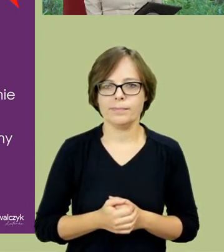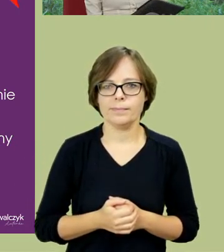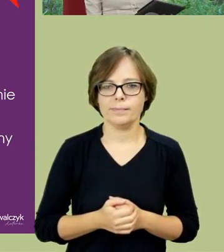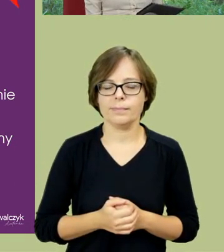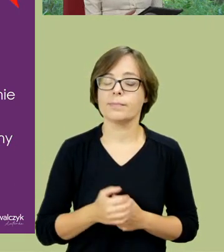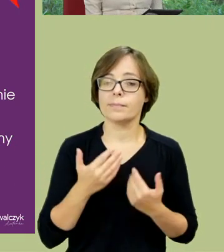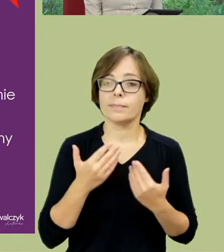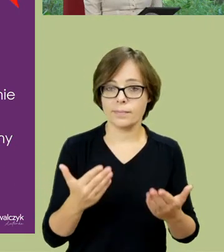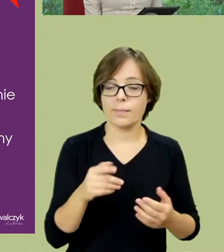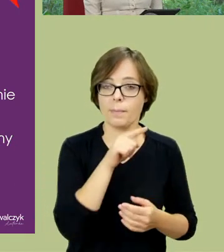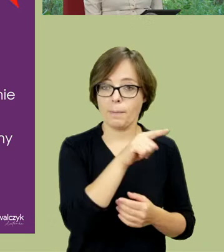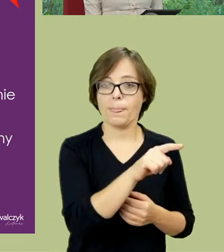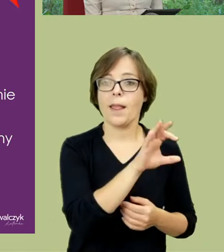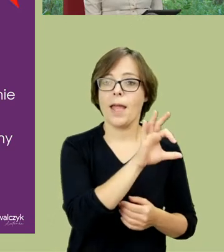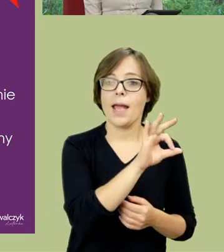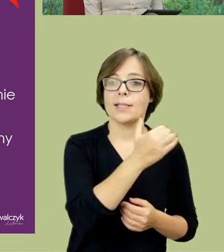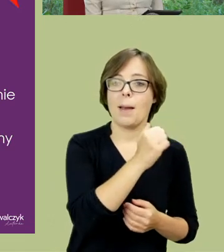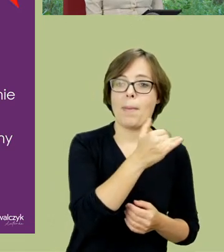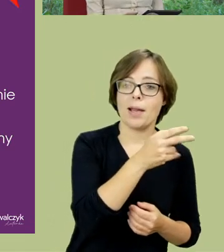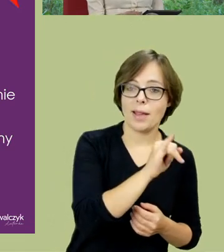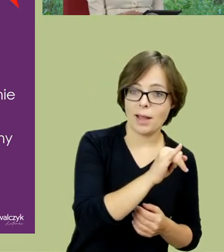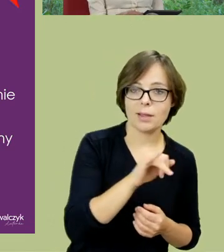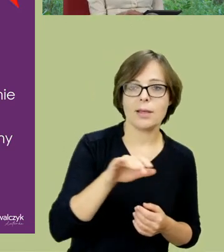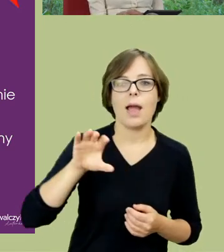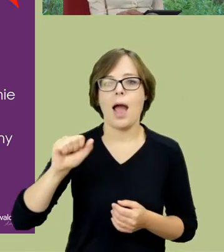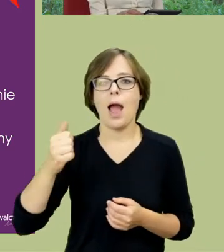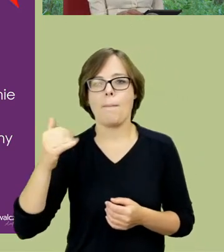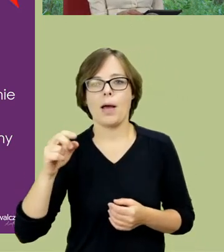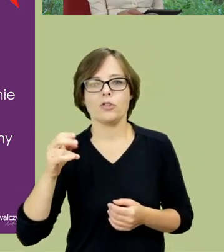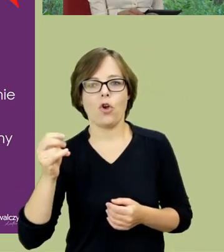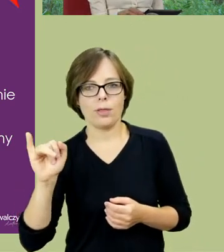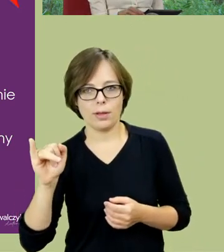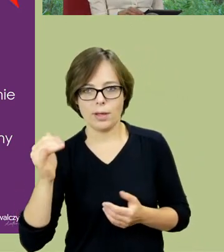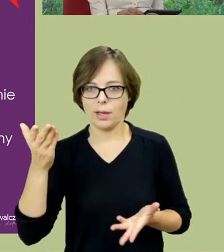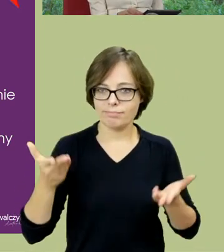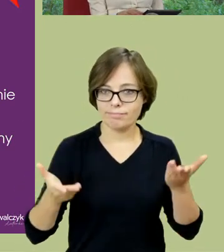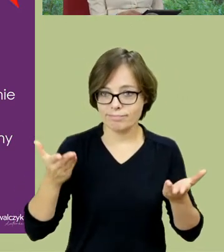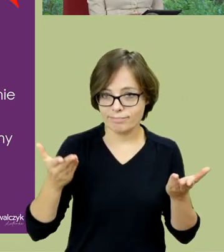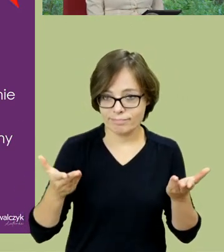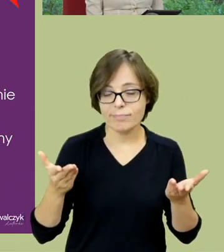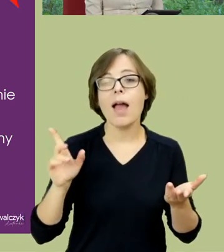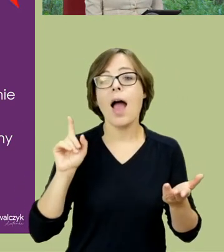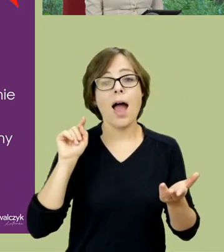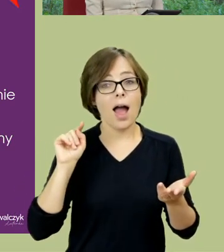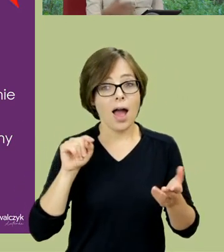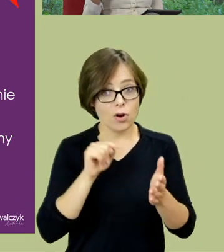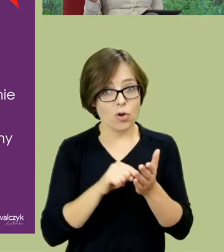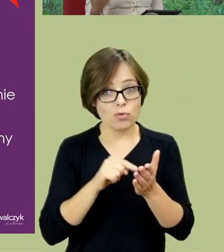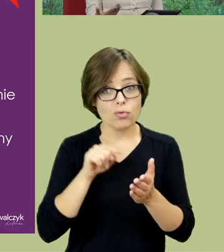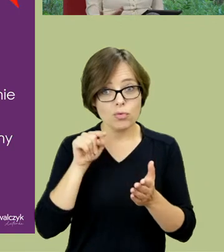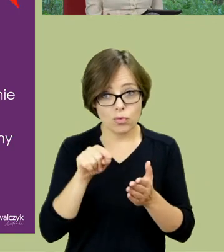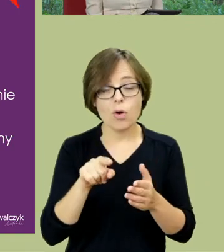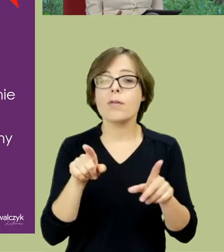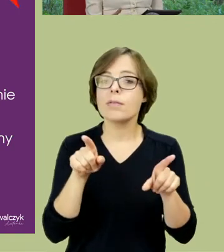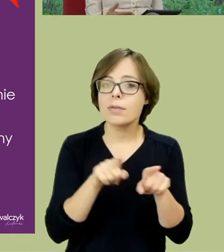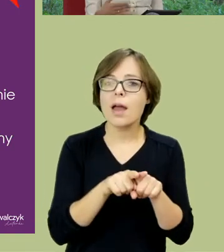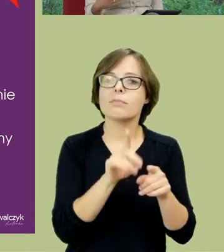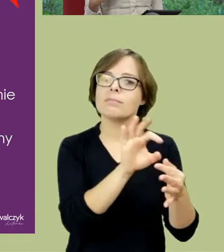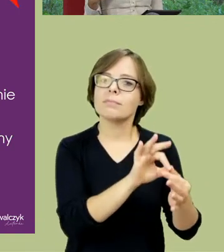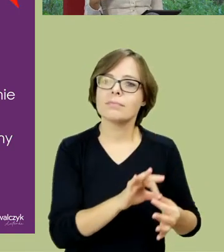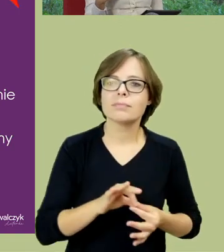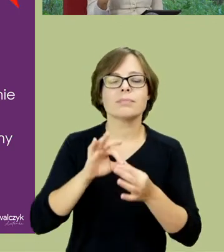właśnie, Samarytanki versus Amazonki, to jest też opowieść o tym, jak kobiety w wojsku